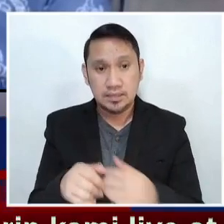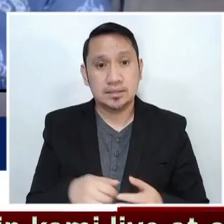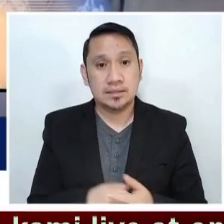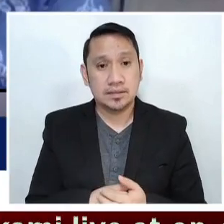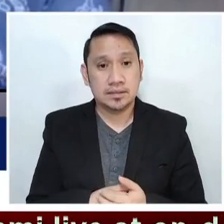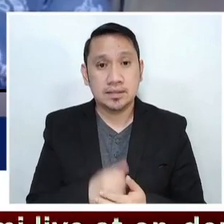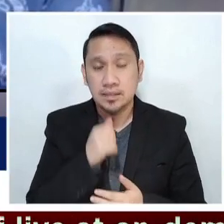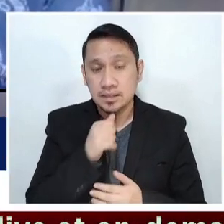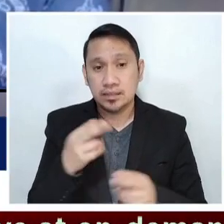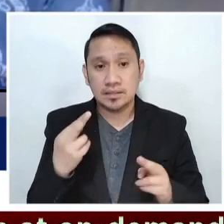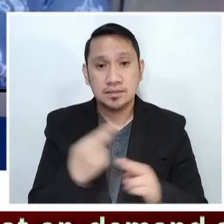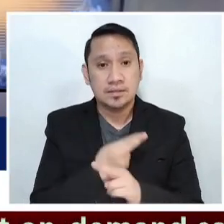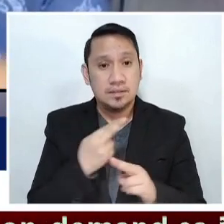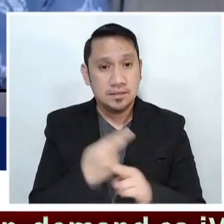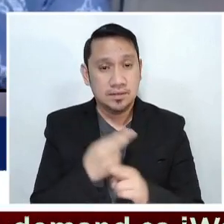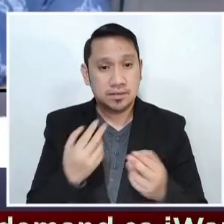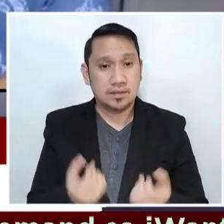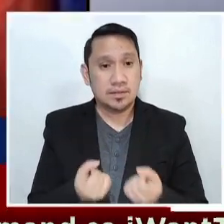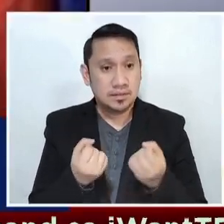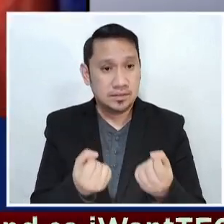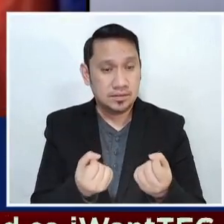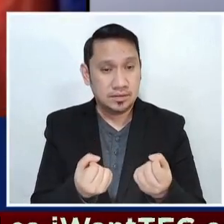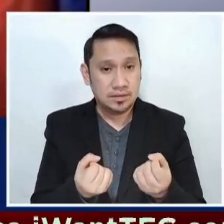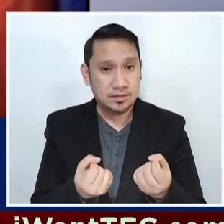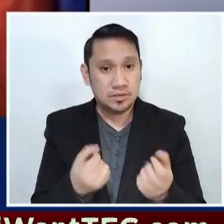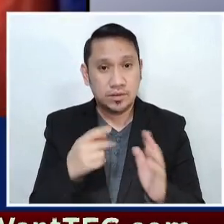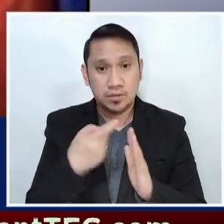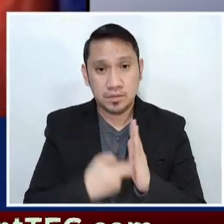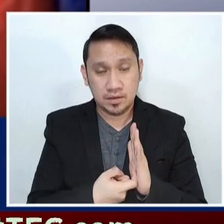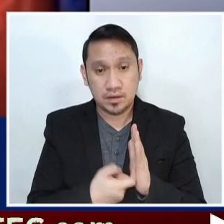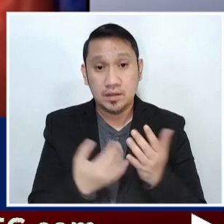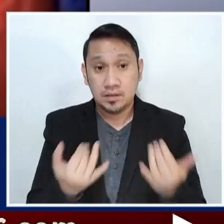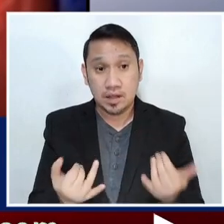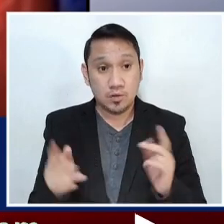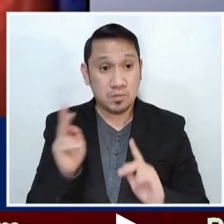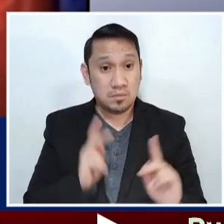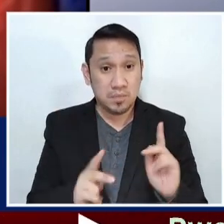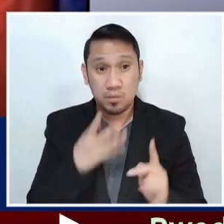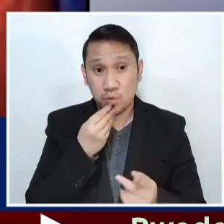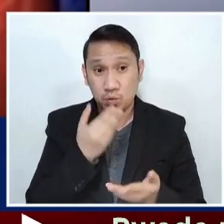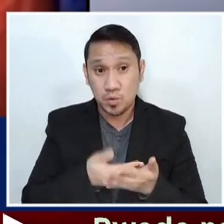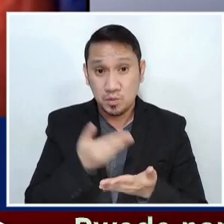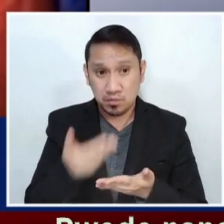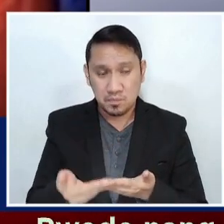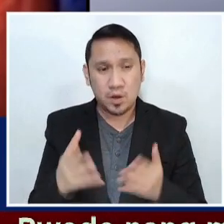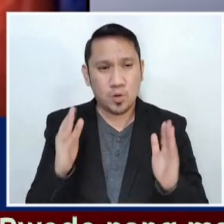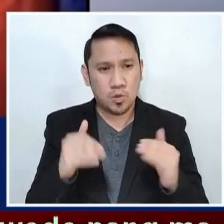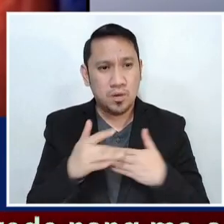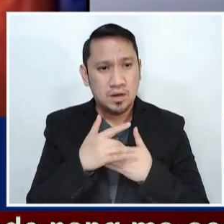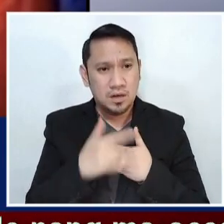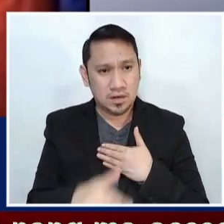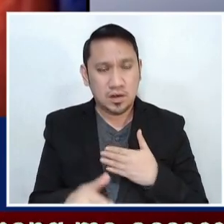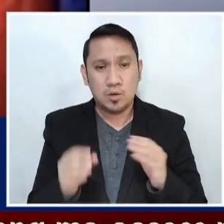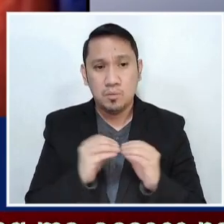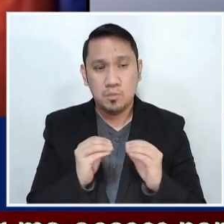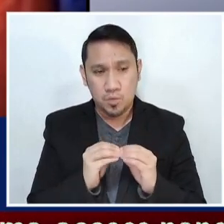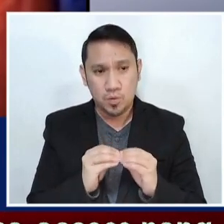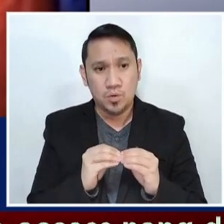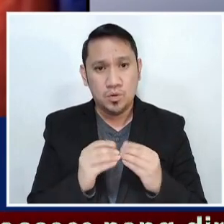It's not a regulatory suggested retail price. Oh, yung mga mamimili ngayon hangga't maaga sana mas maganda